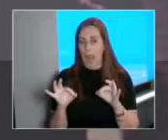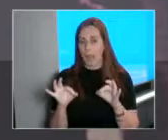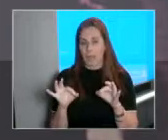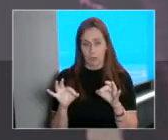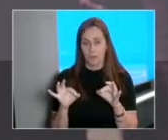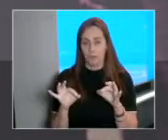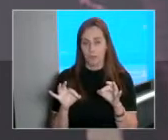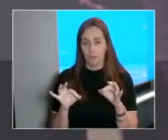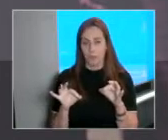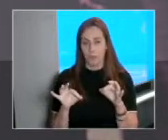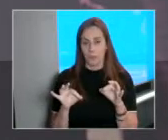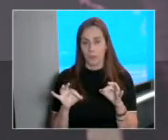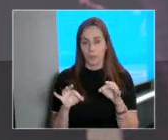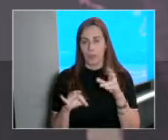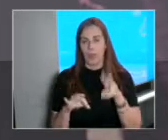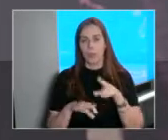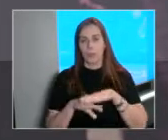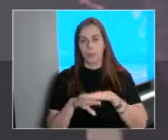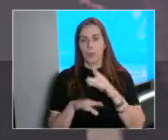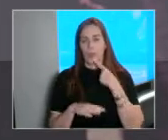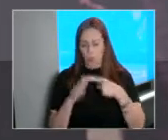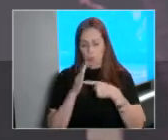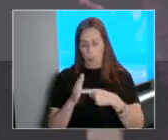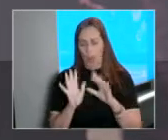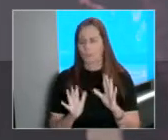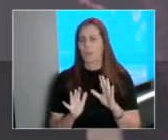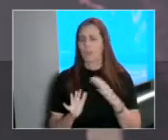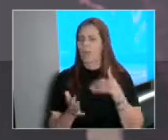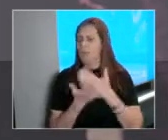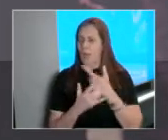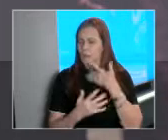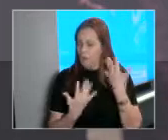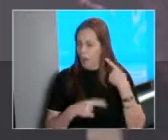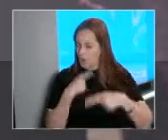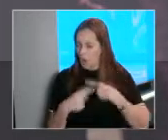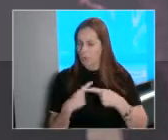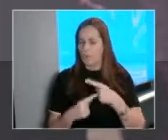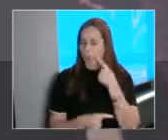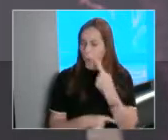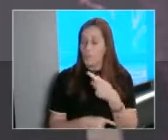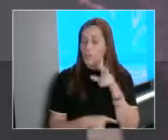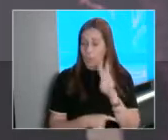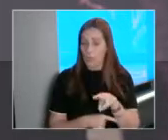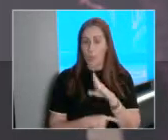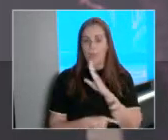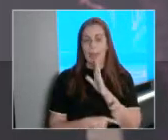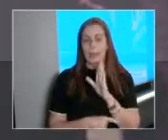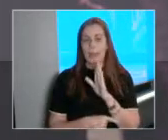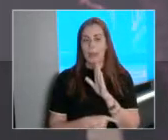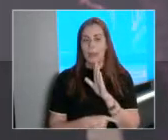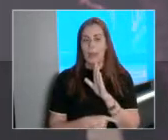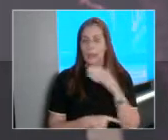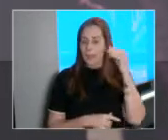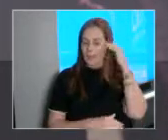הנושא של התמחויות. אז אני אקח את הנושא הזה, שאנחנו כבר כמה שנים מזהים שיש בעיה בחיבור